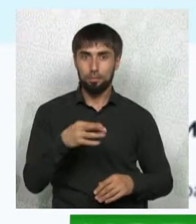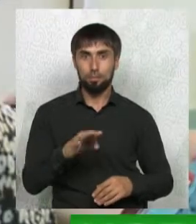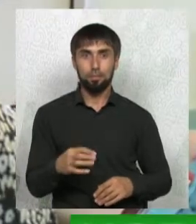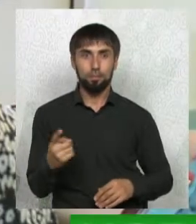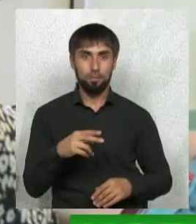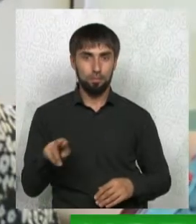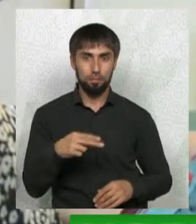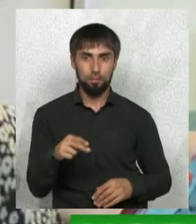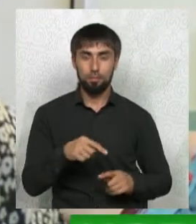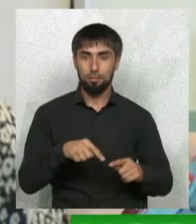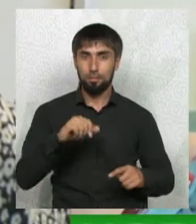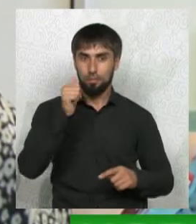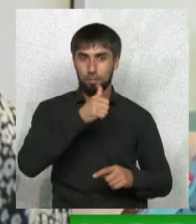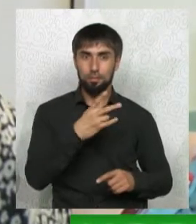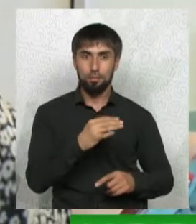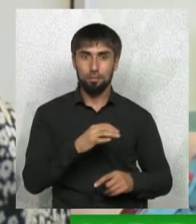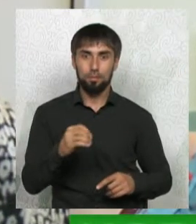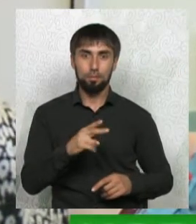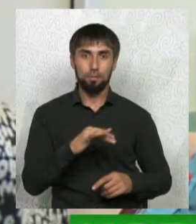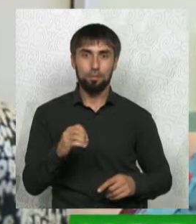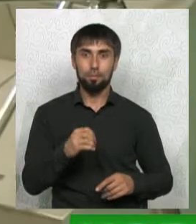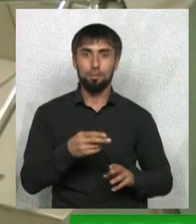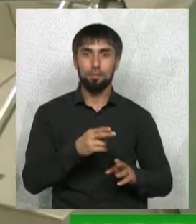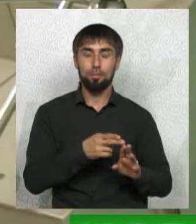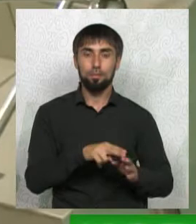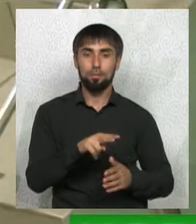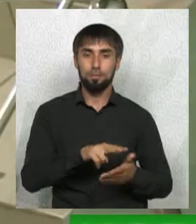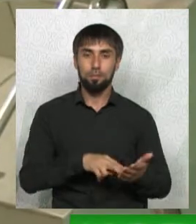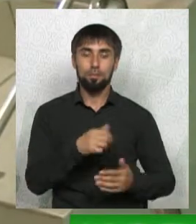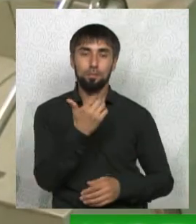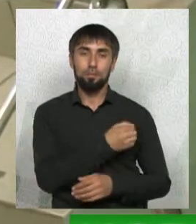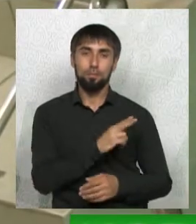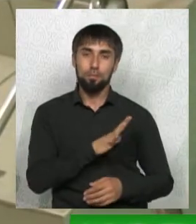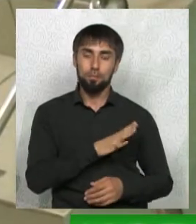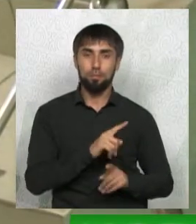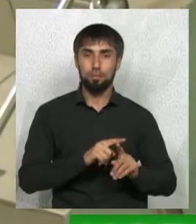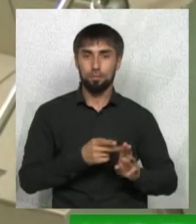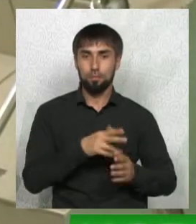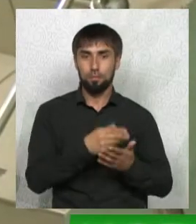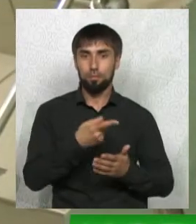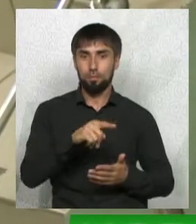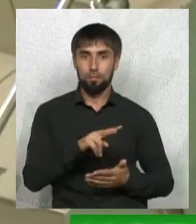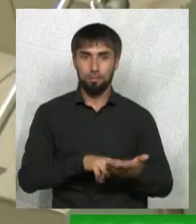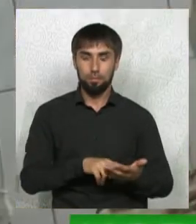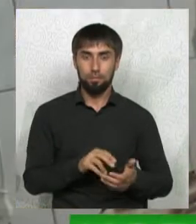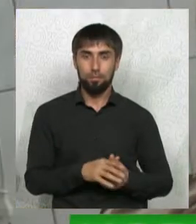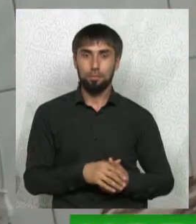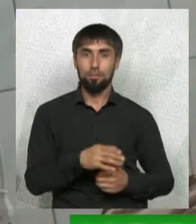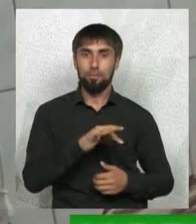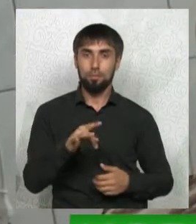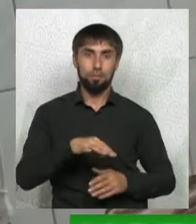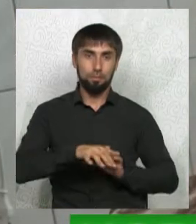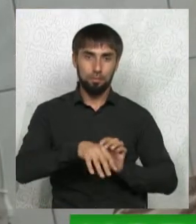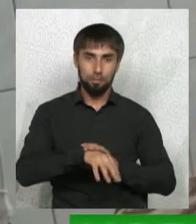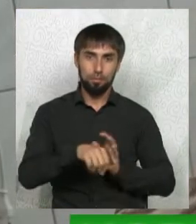1 декабря текущего года на основании данных единого регистра вакцинированных по уникальному номеру записи. Оператором